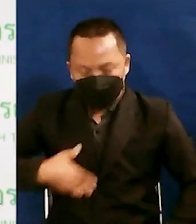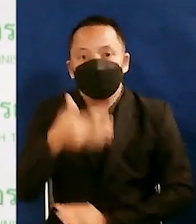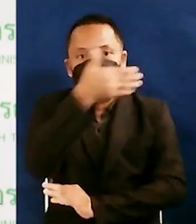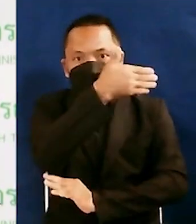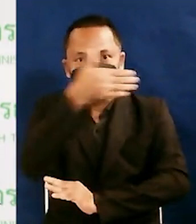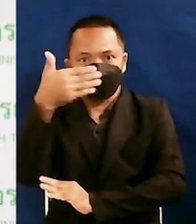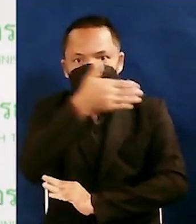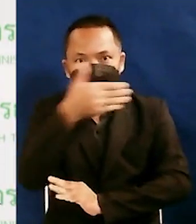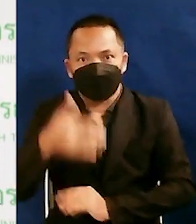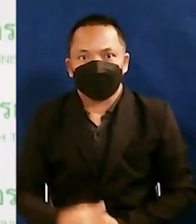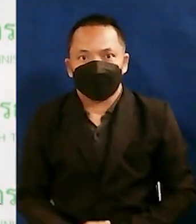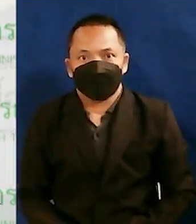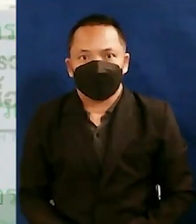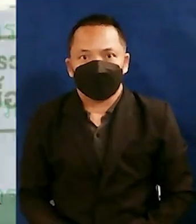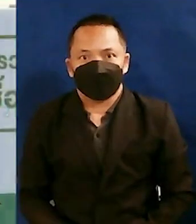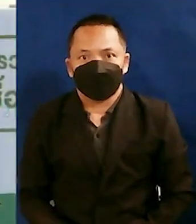ค่ะ